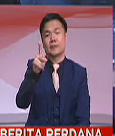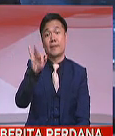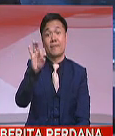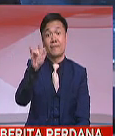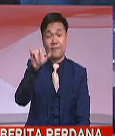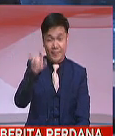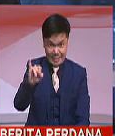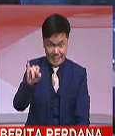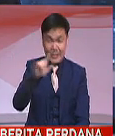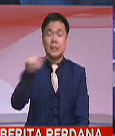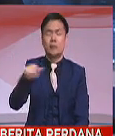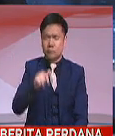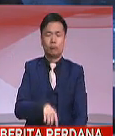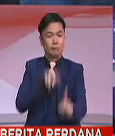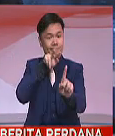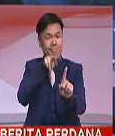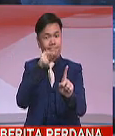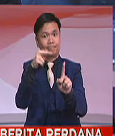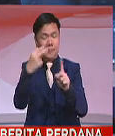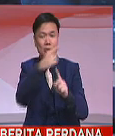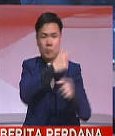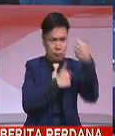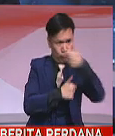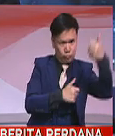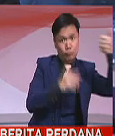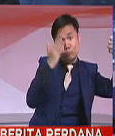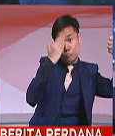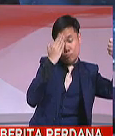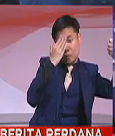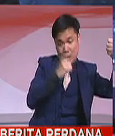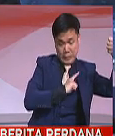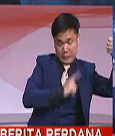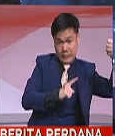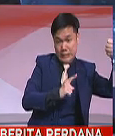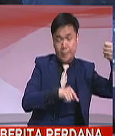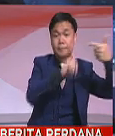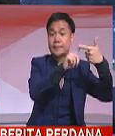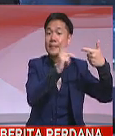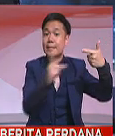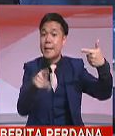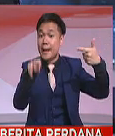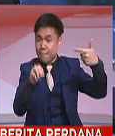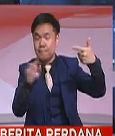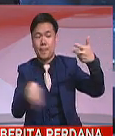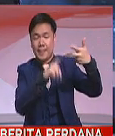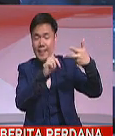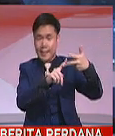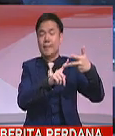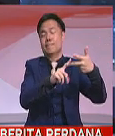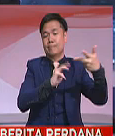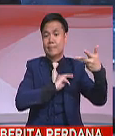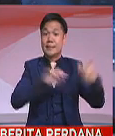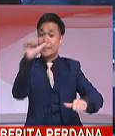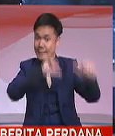keputusan mengambil kira pandangan agamawan dan beberapa kementerian, termasuk Kementerian Kesihatan dan Kementerian Sains, Teknologi